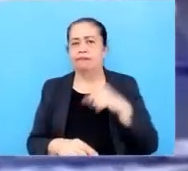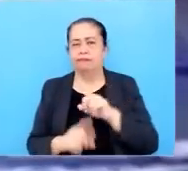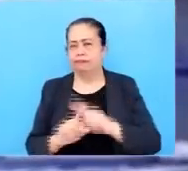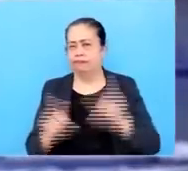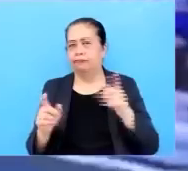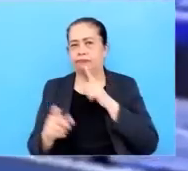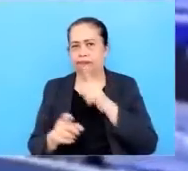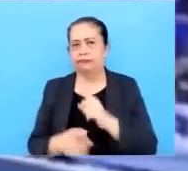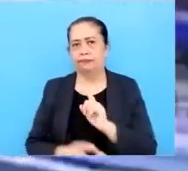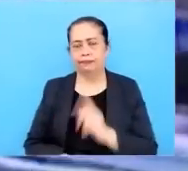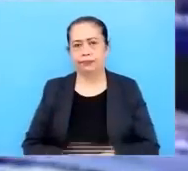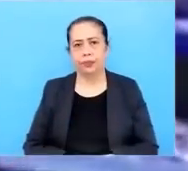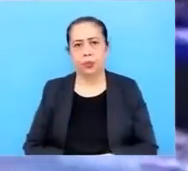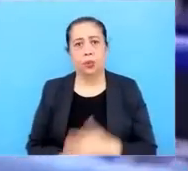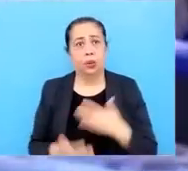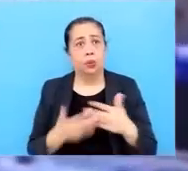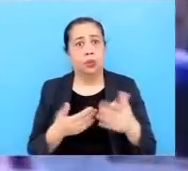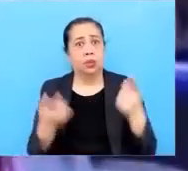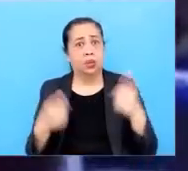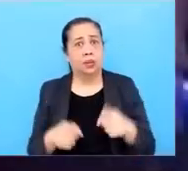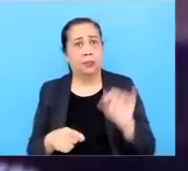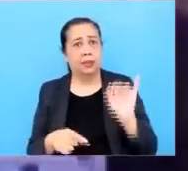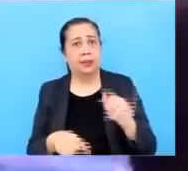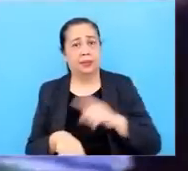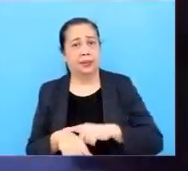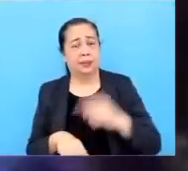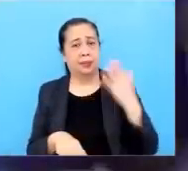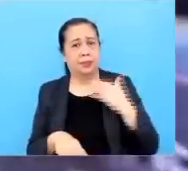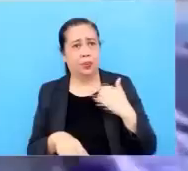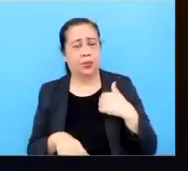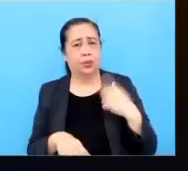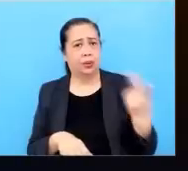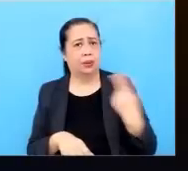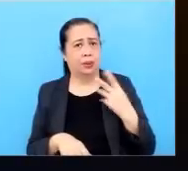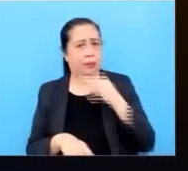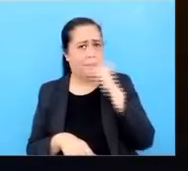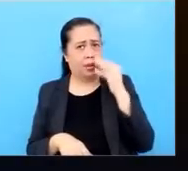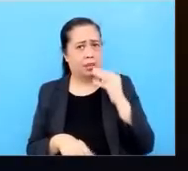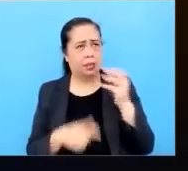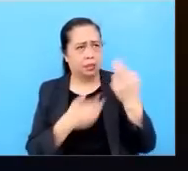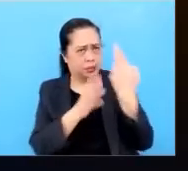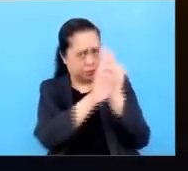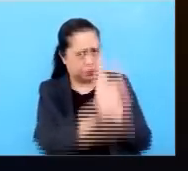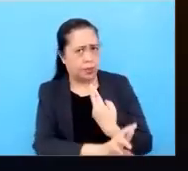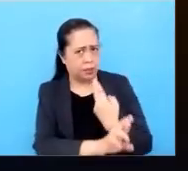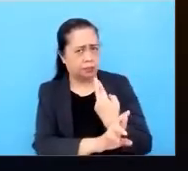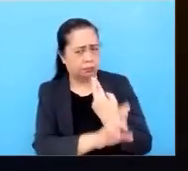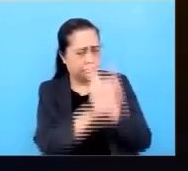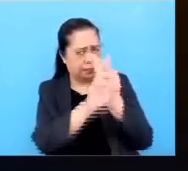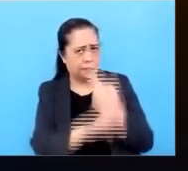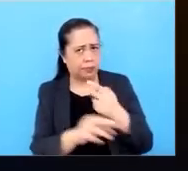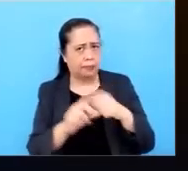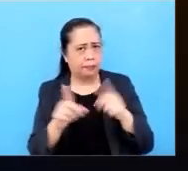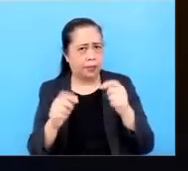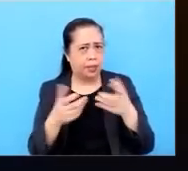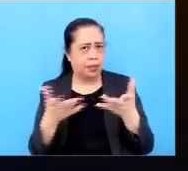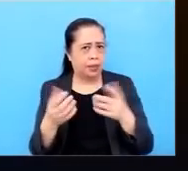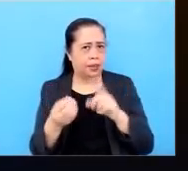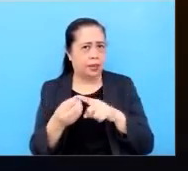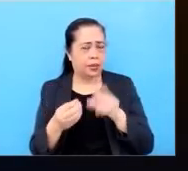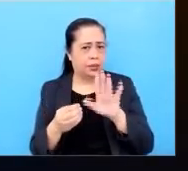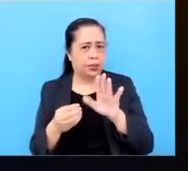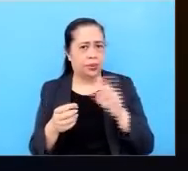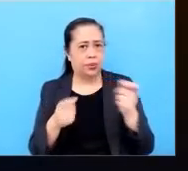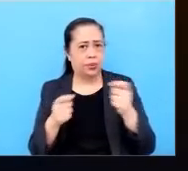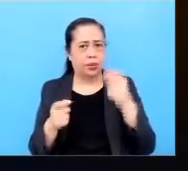yan. Whatever's happened in the ring, stayed in the ring. Me and Manny have the utmost respect for each other. But you can tell your cousin, or